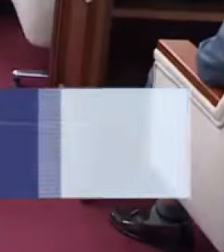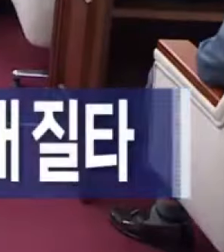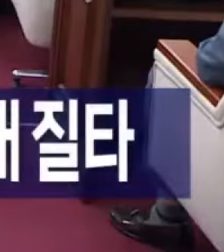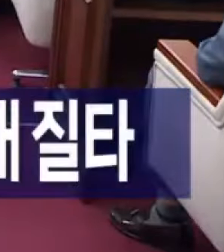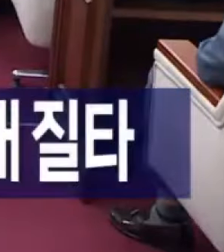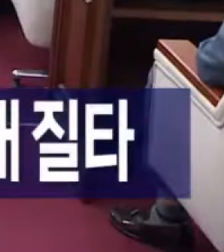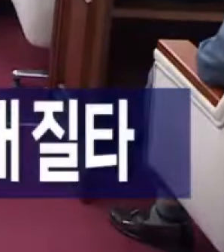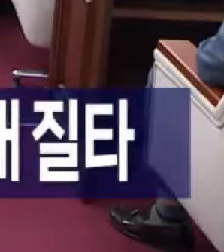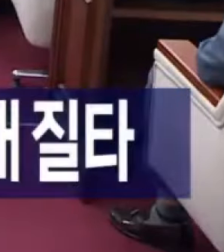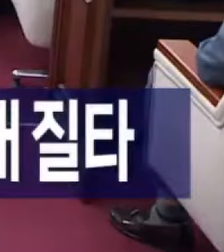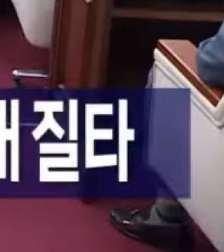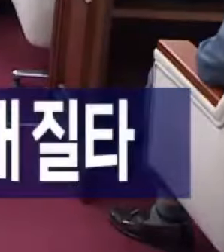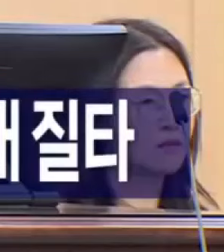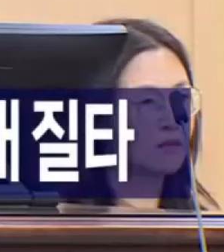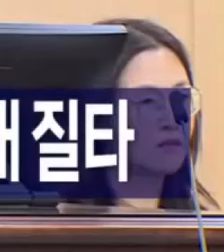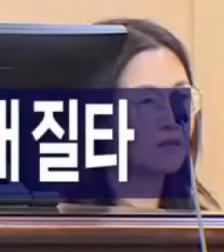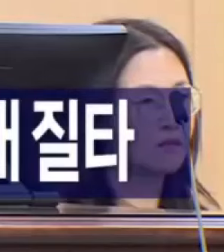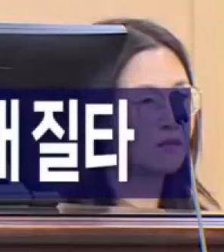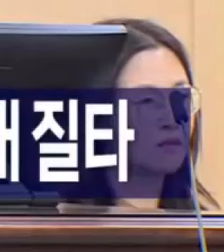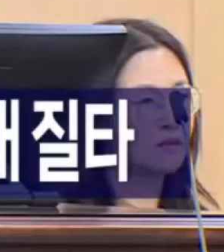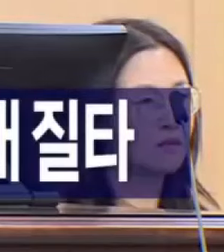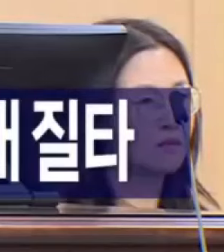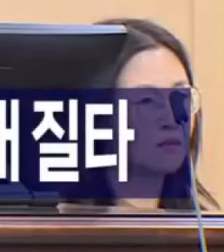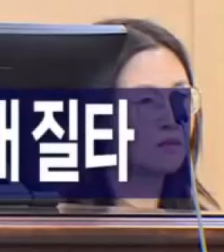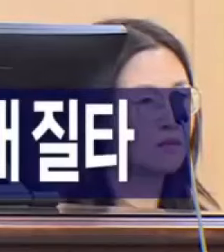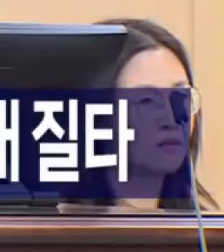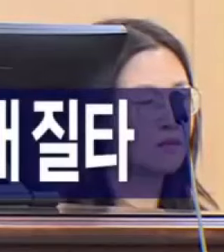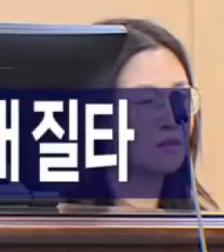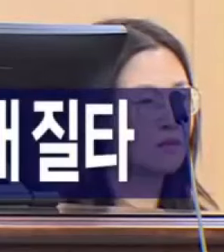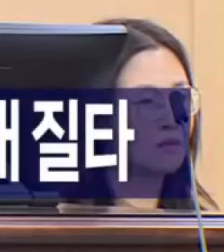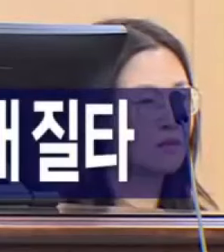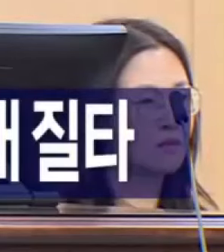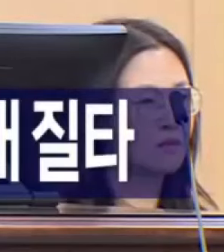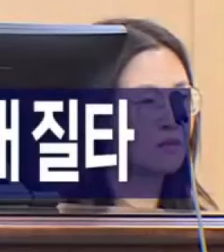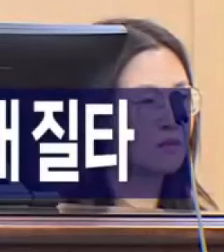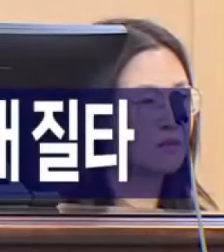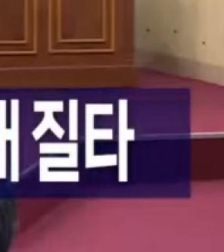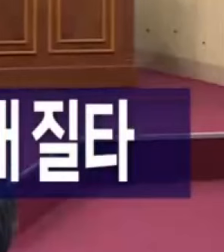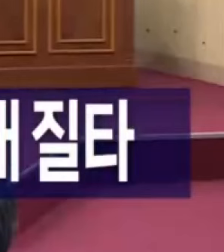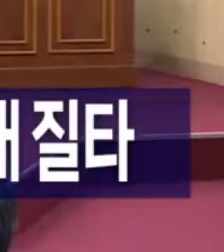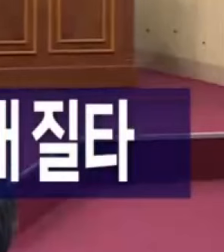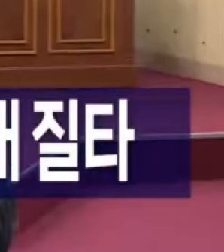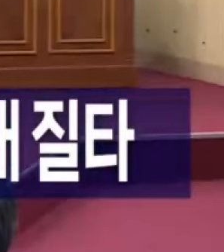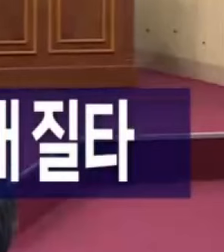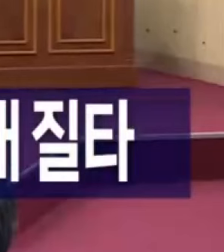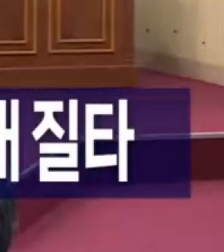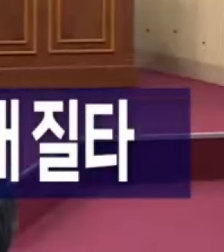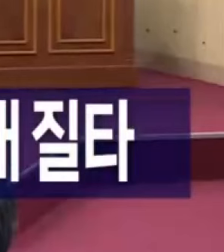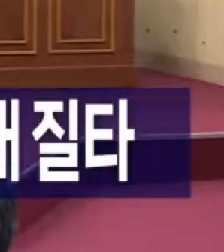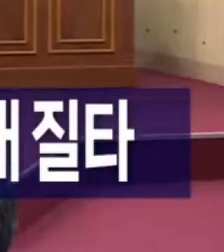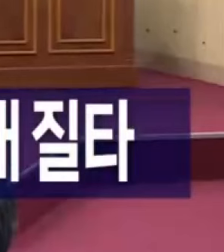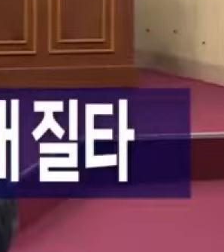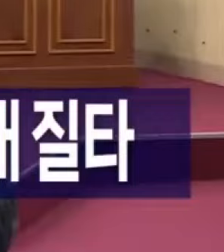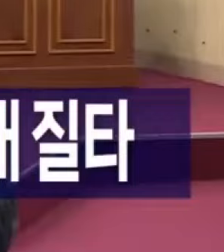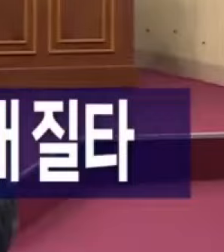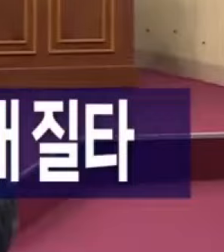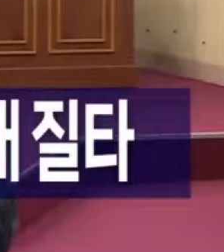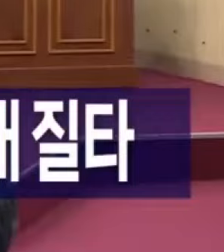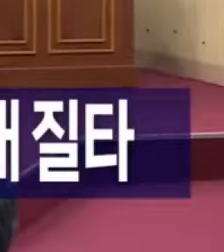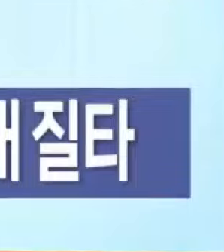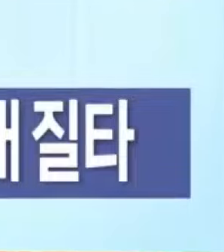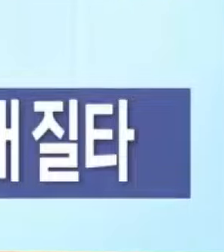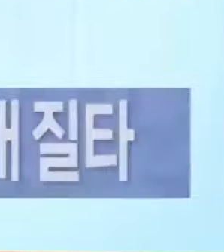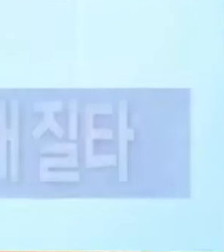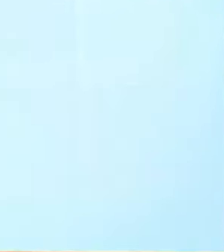청주시의회에서 횡령과 음주운전 등 청주시 공무원들의 잇단 비위에 대한 강한 질타가 쏟아졌습니다. 청주시의